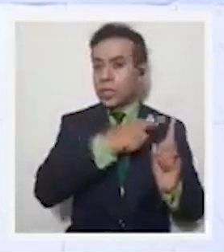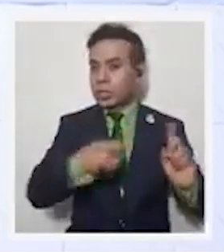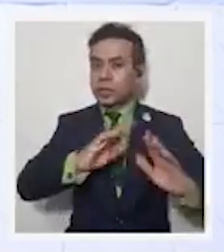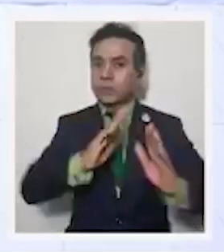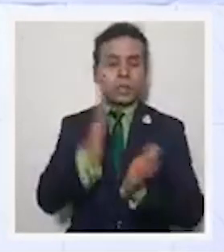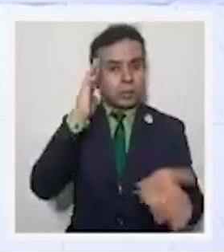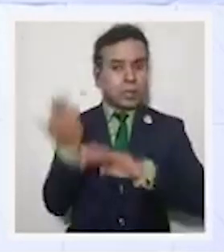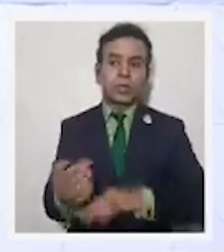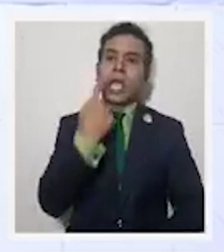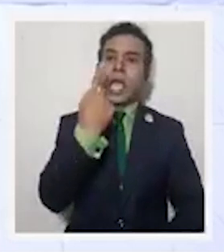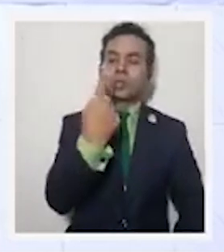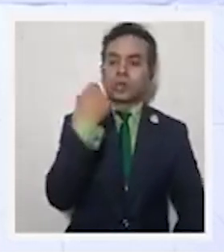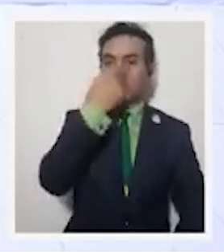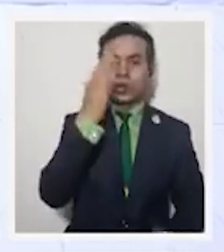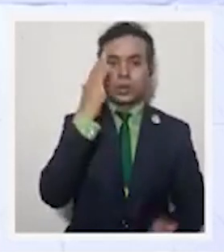10929 জন।